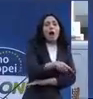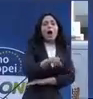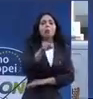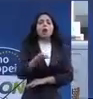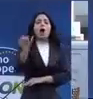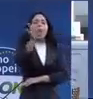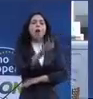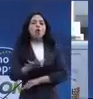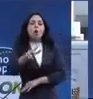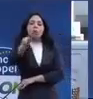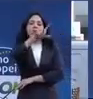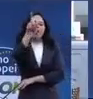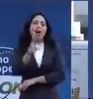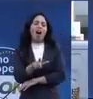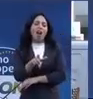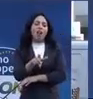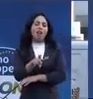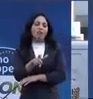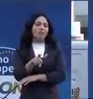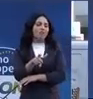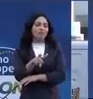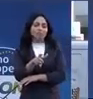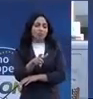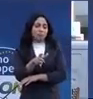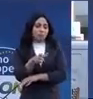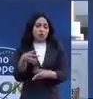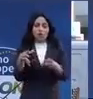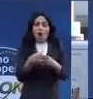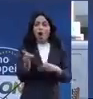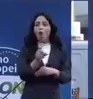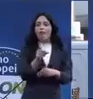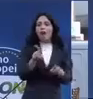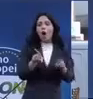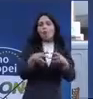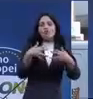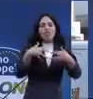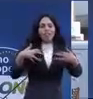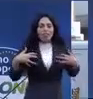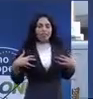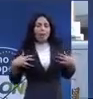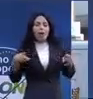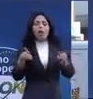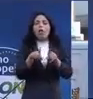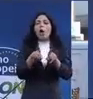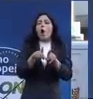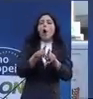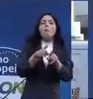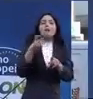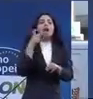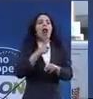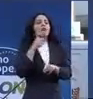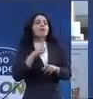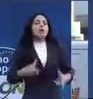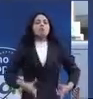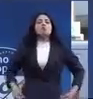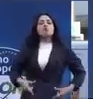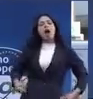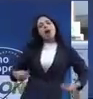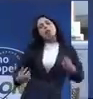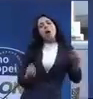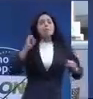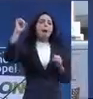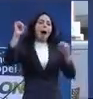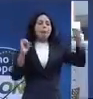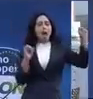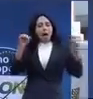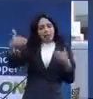sbriciolarsi L'Italia non lo faranno scientificamente non ci sarà Salvini mutande al Papete che fa uscire